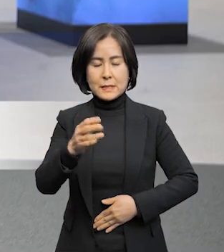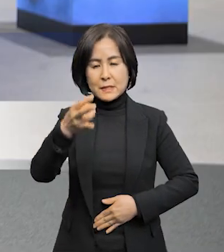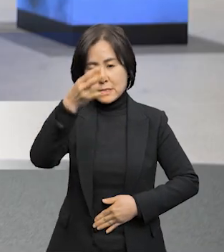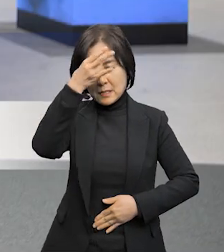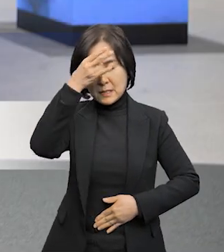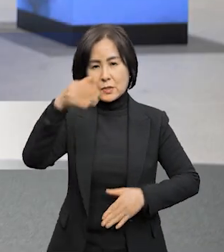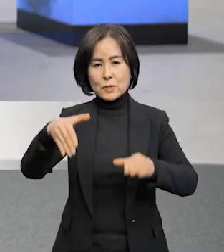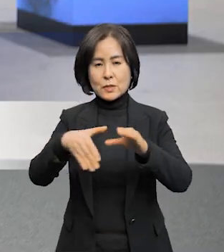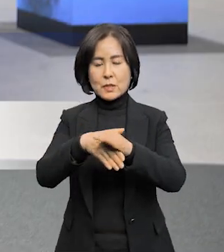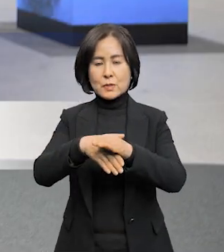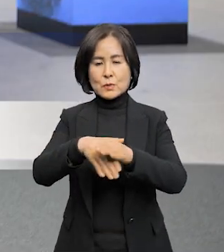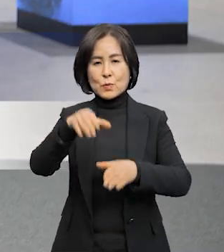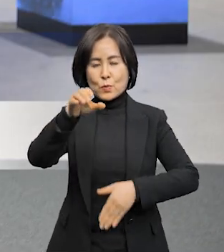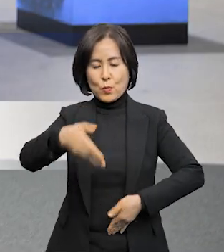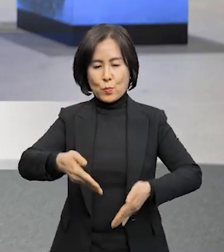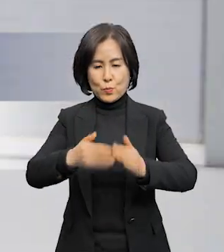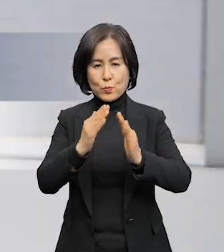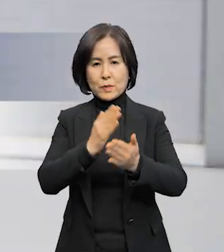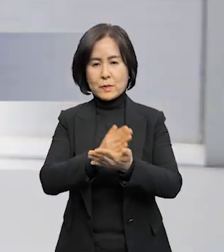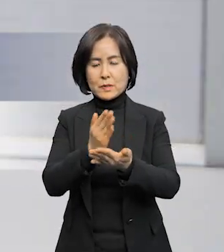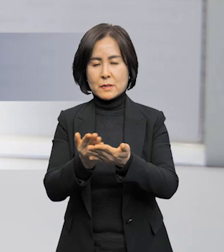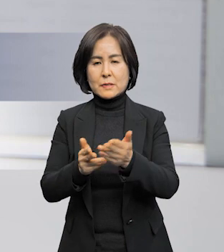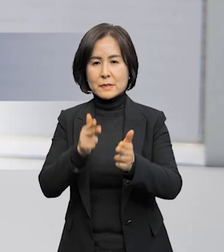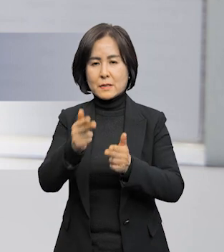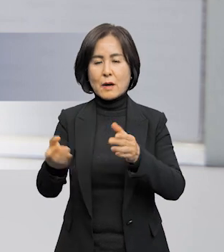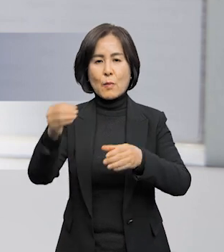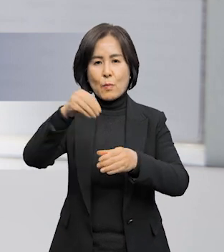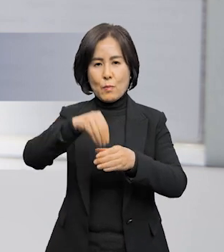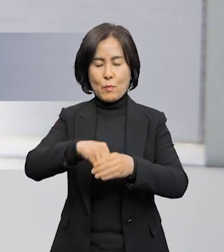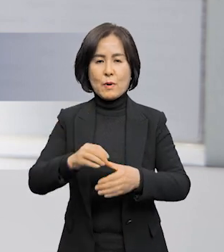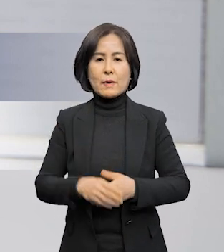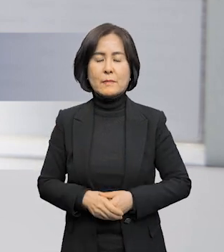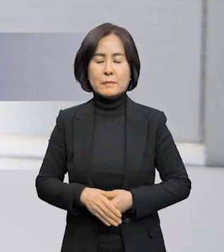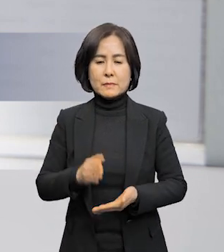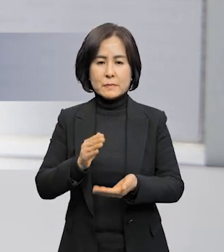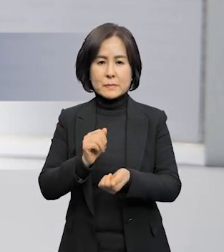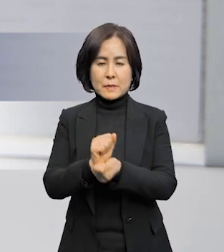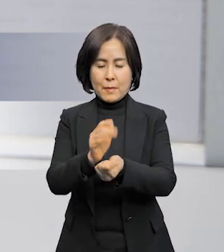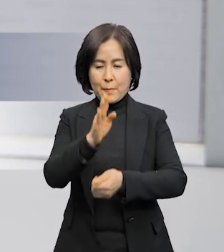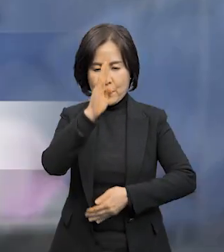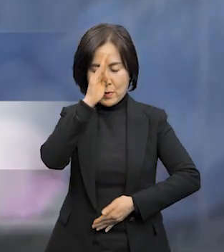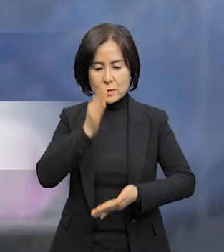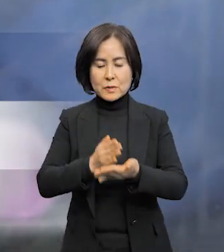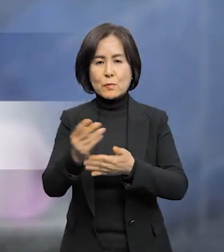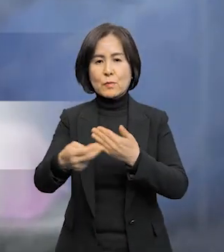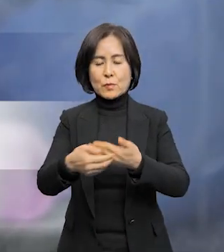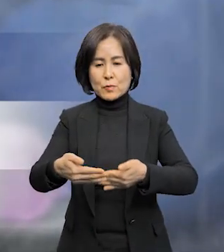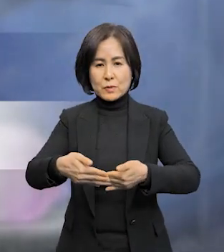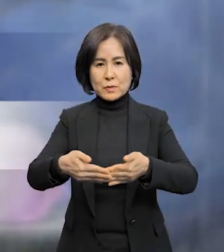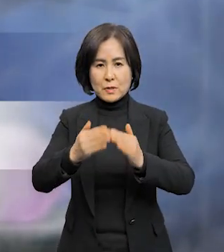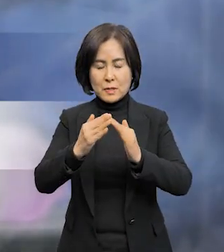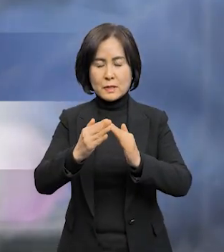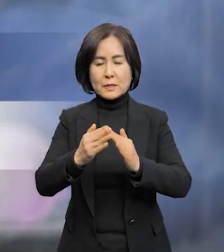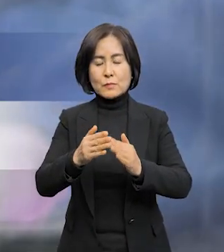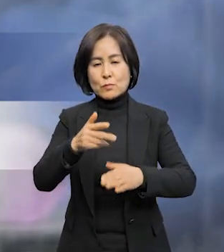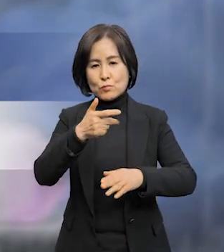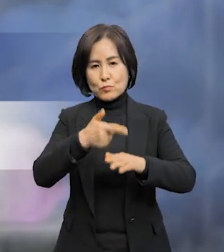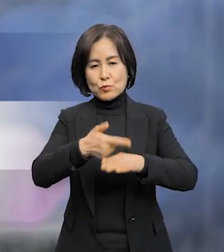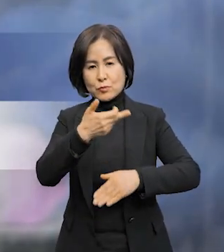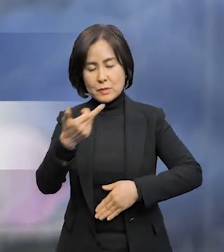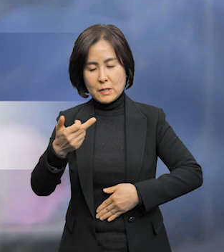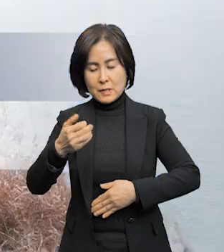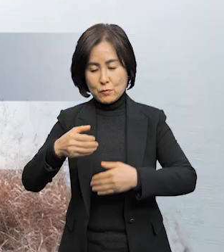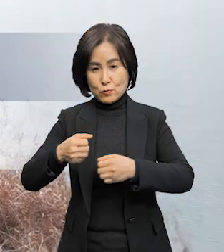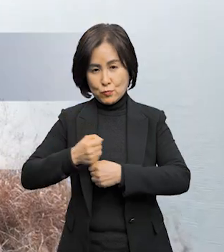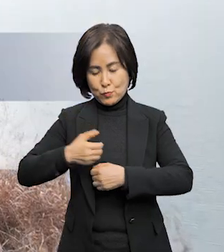같은 문화예술사업이 포함됐습니다 또한 권역 감염병 전문병원 설립 무등산 반공포대 이전 등